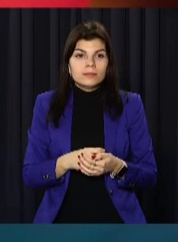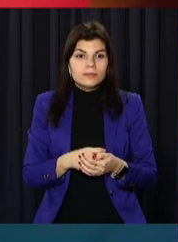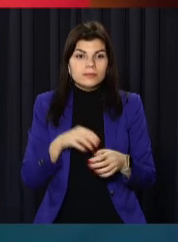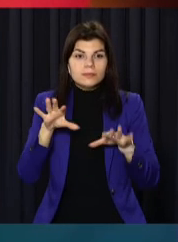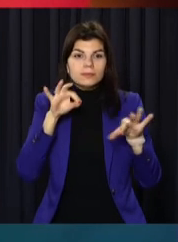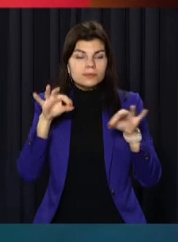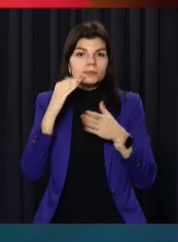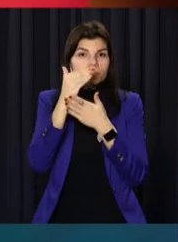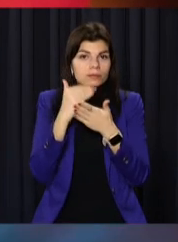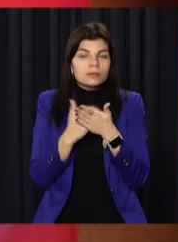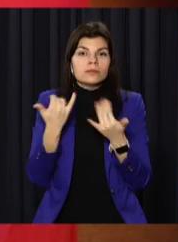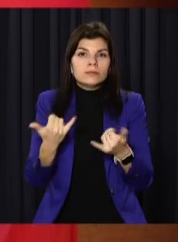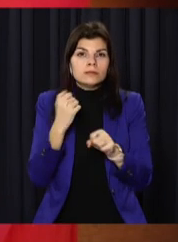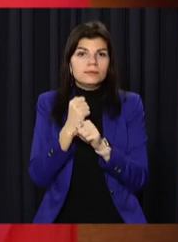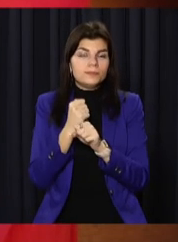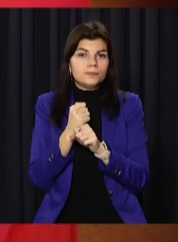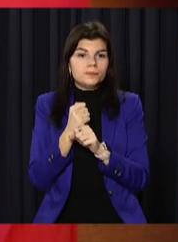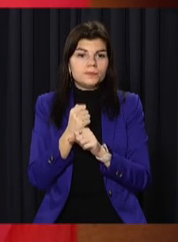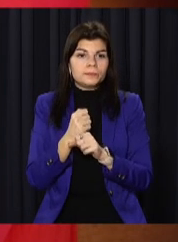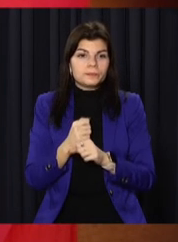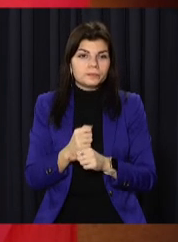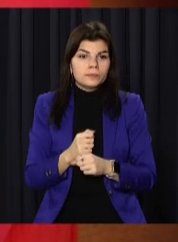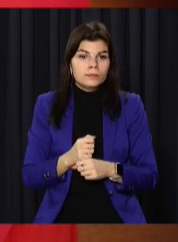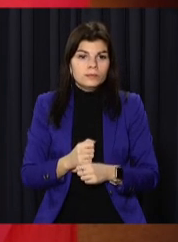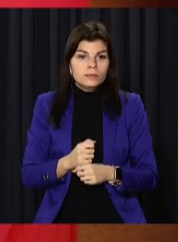відібрати програму. А зараз ми працюємо практично з